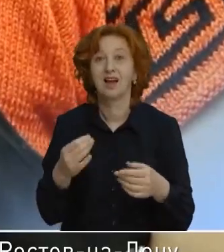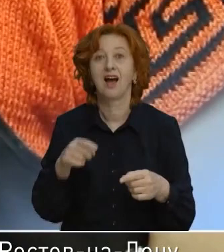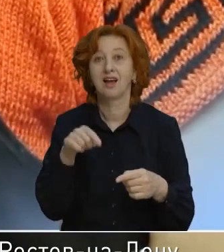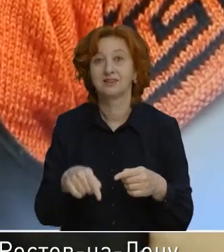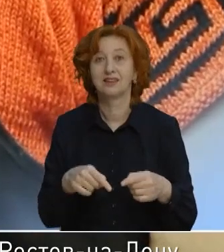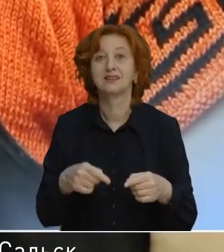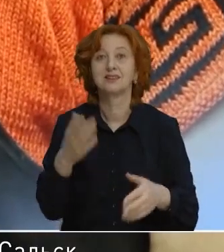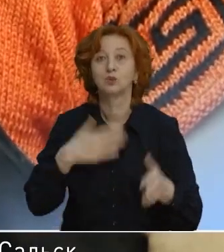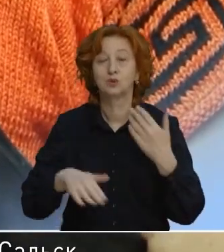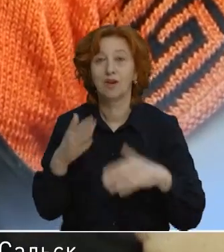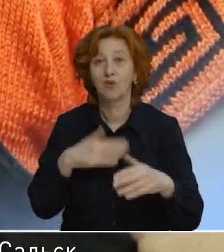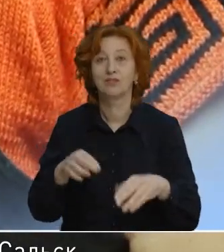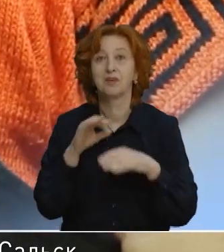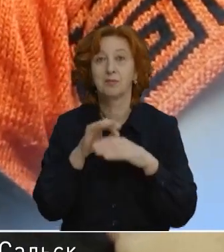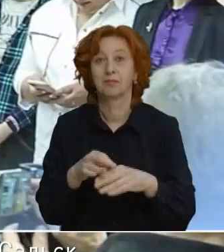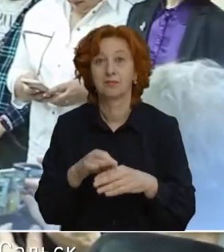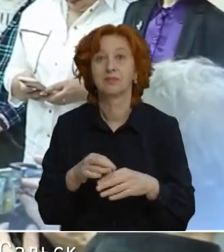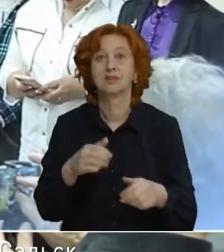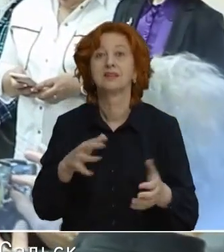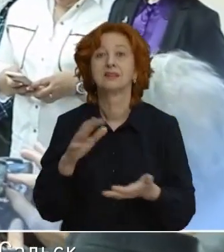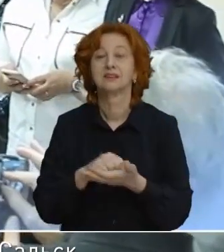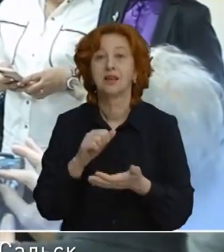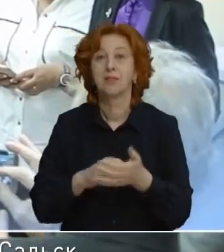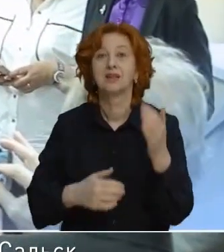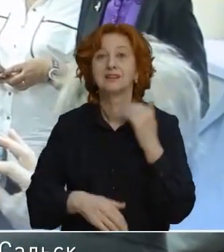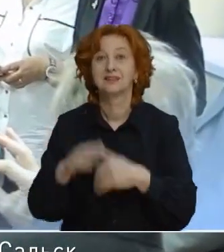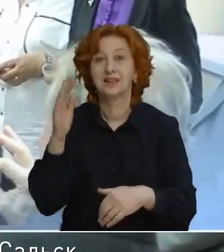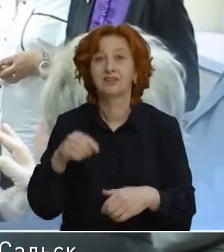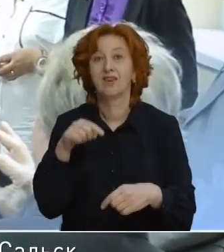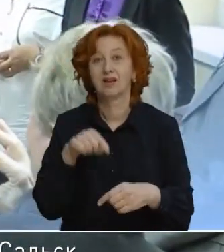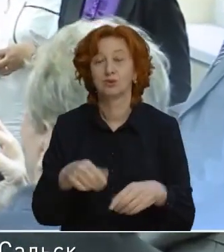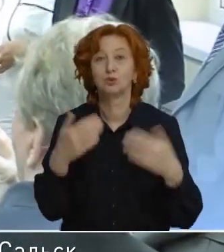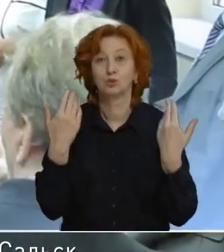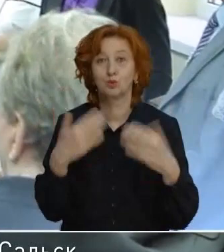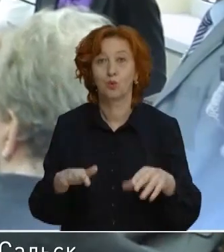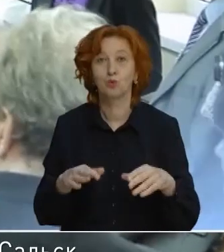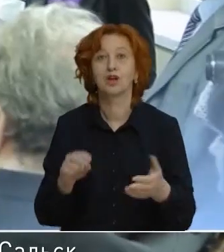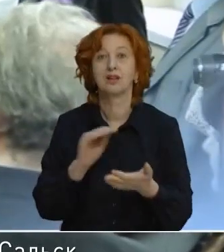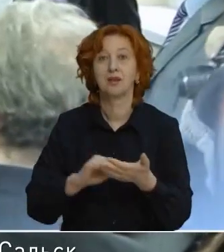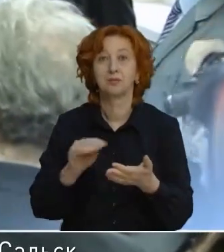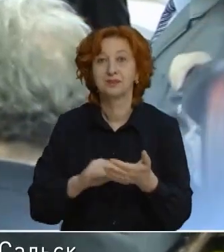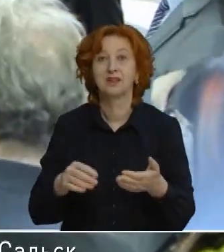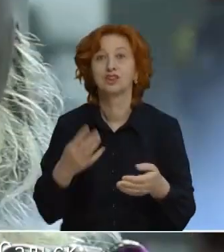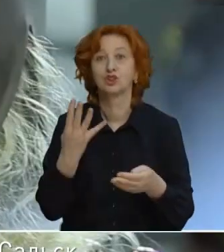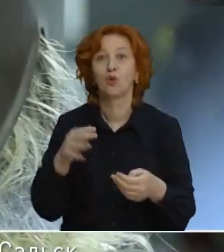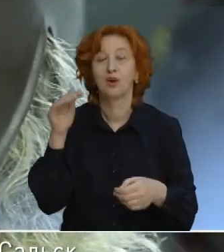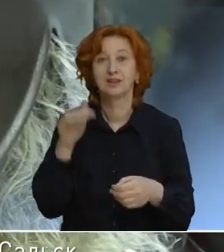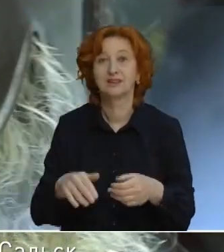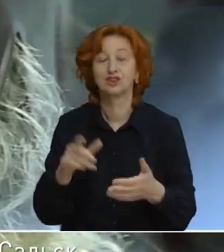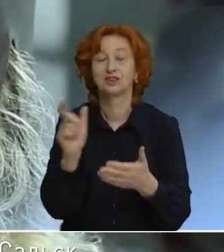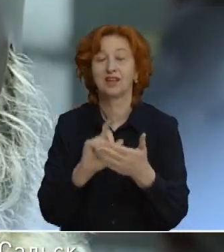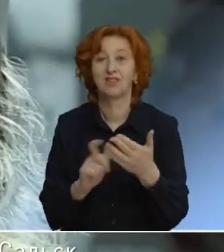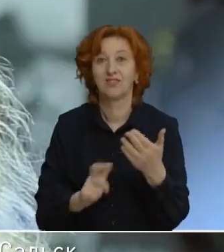Атлетика, музыка и поэзия – это то, чем он занимался с детства. Окончил университет в Греции, написал около 4000